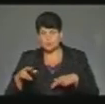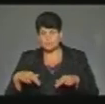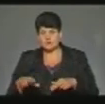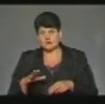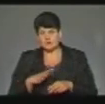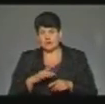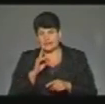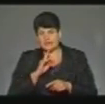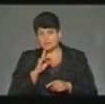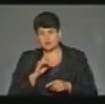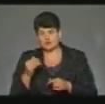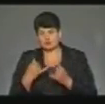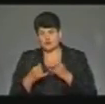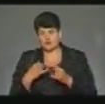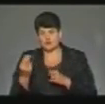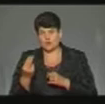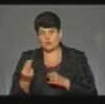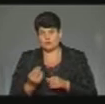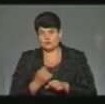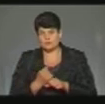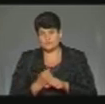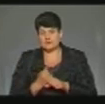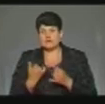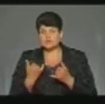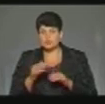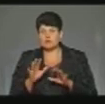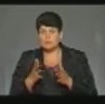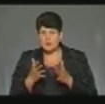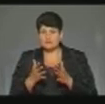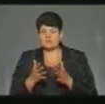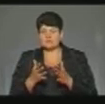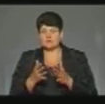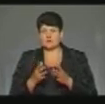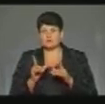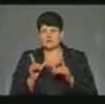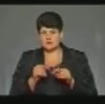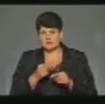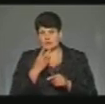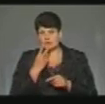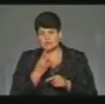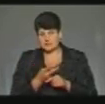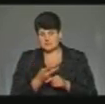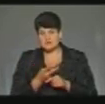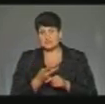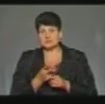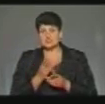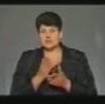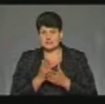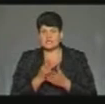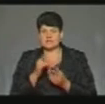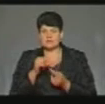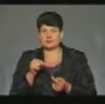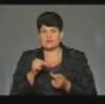також тимчасово жовтого кольору наведена. На даний момент знову ж таки об'їдемо, подивимося, чи там є, відповідає дійсності та